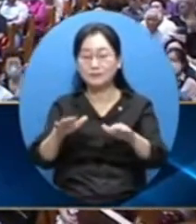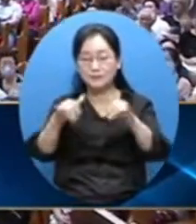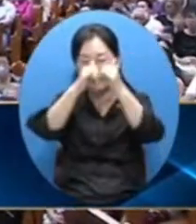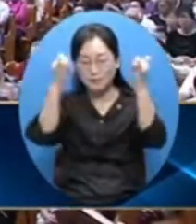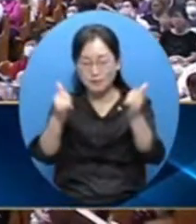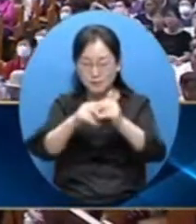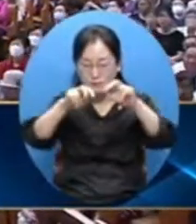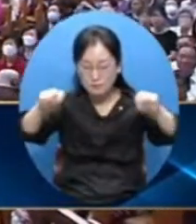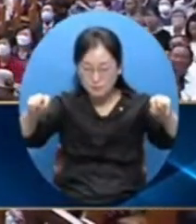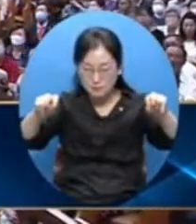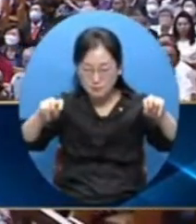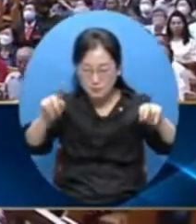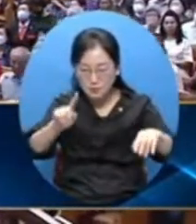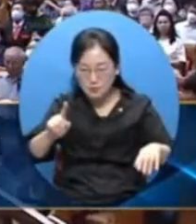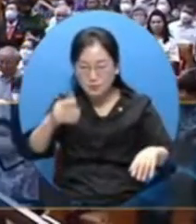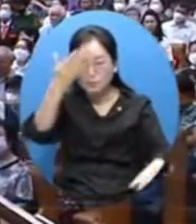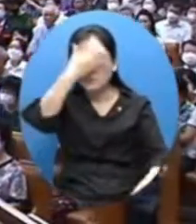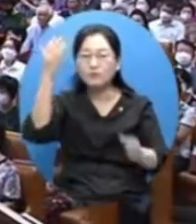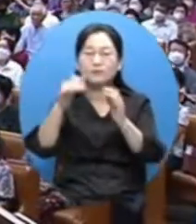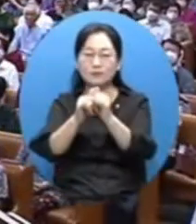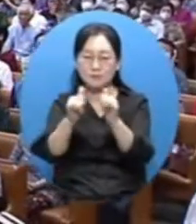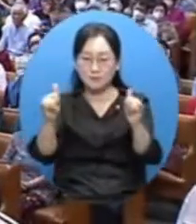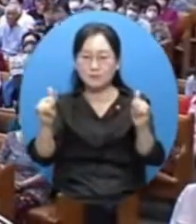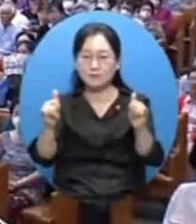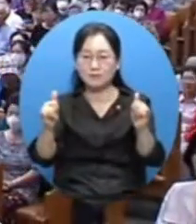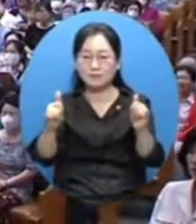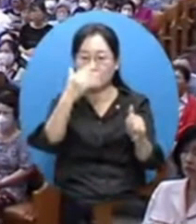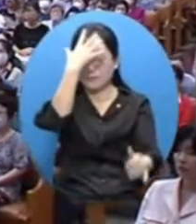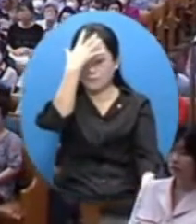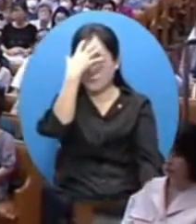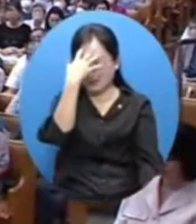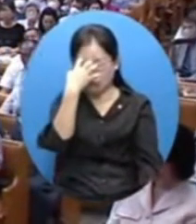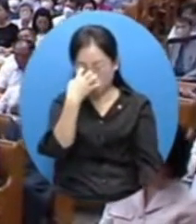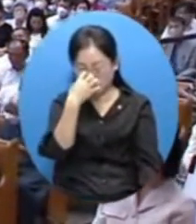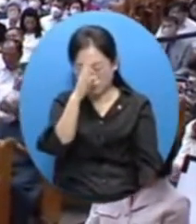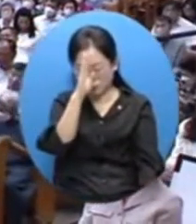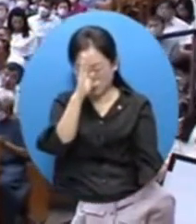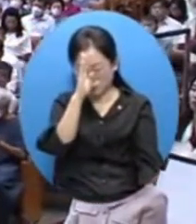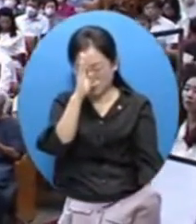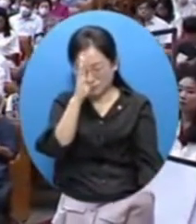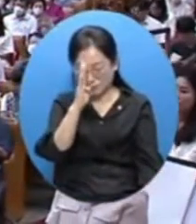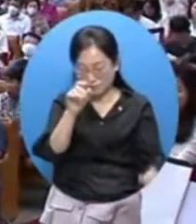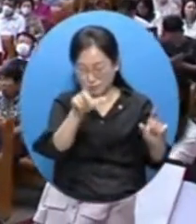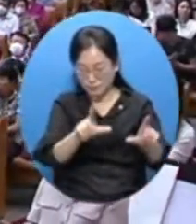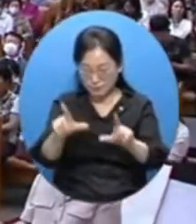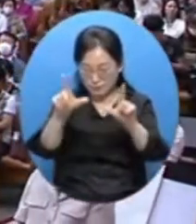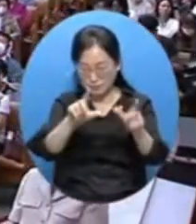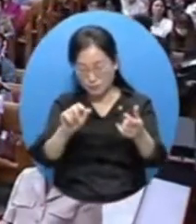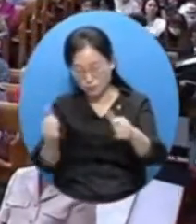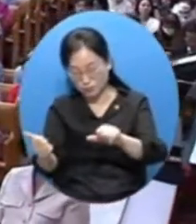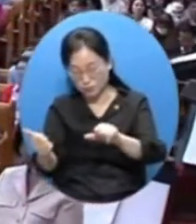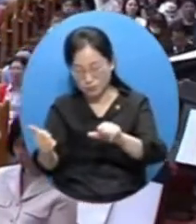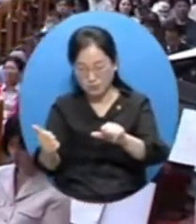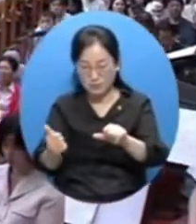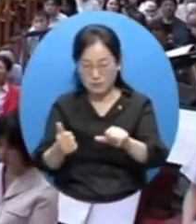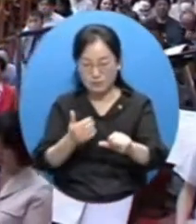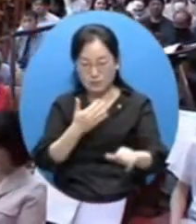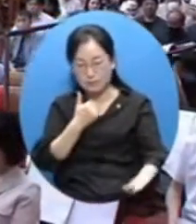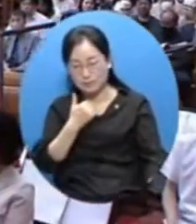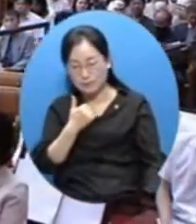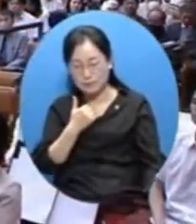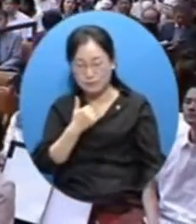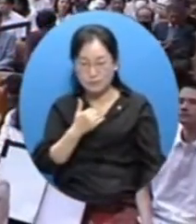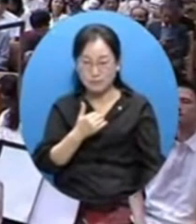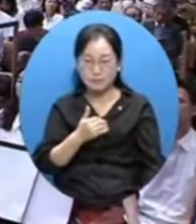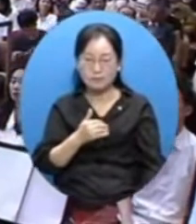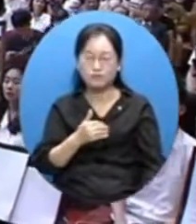보면 젊은이들이 우울증에 빠져서 삶과 죽음의 경계선을 넘나들고 있습니다.